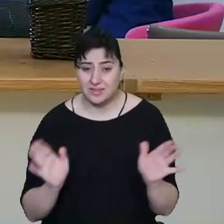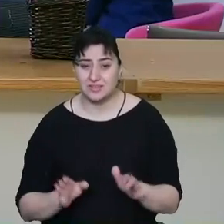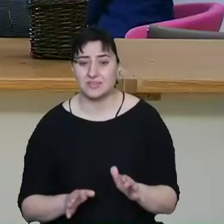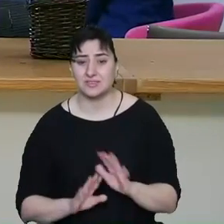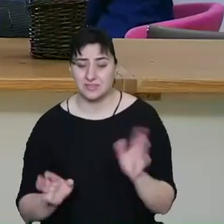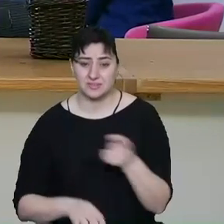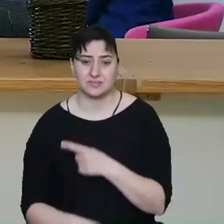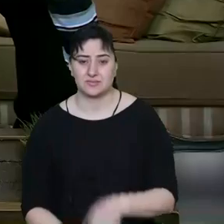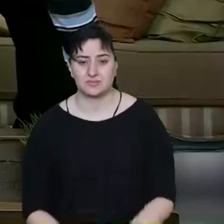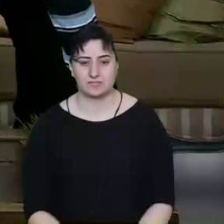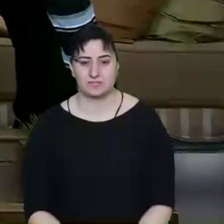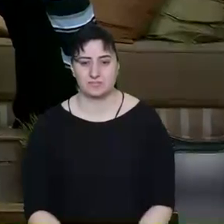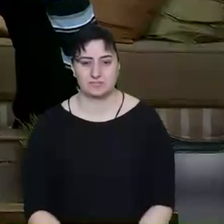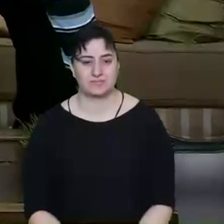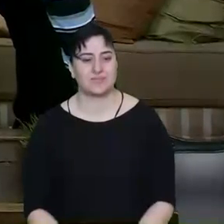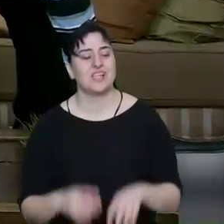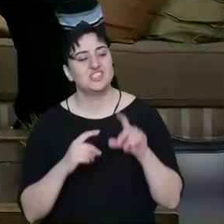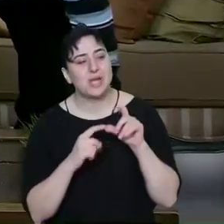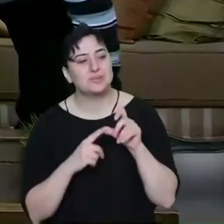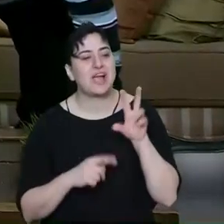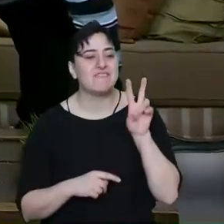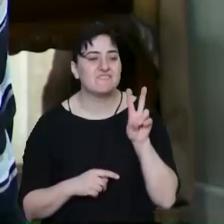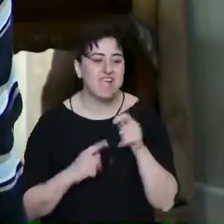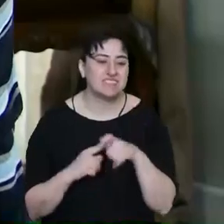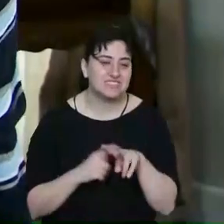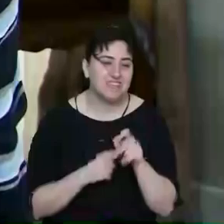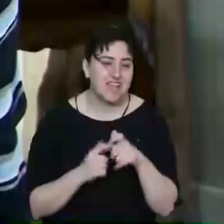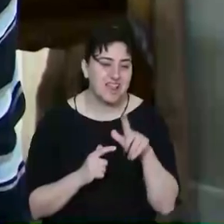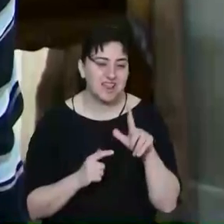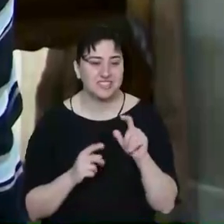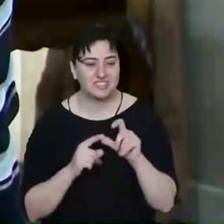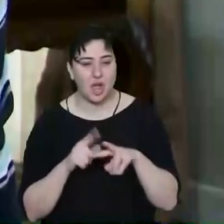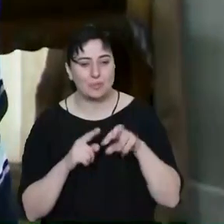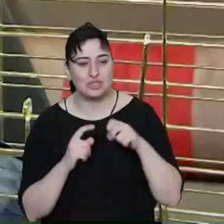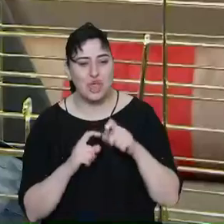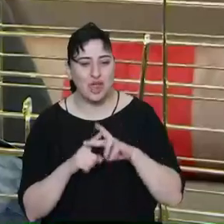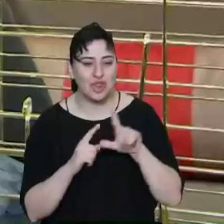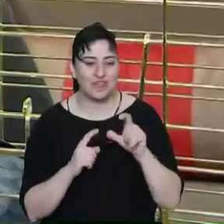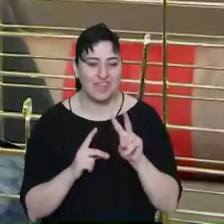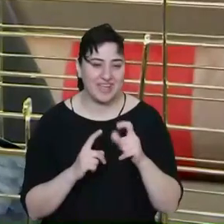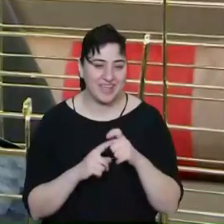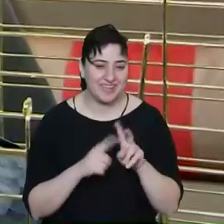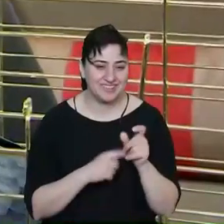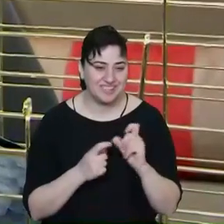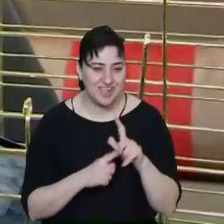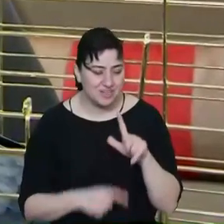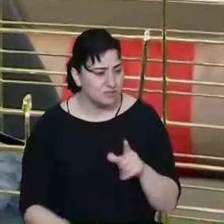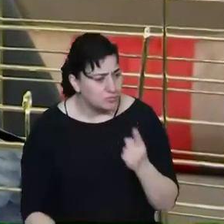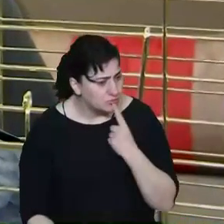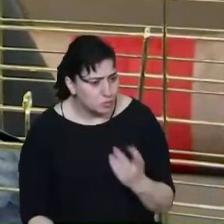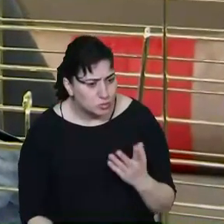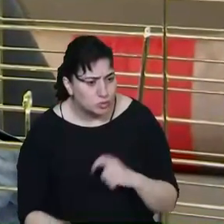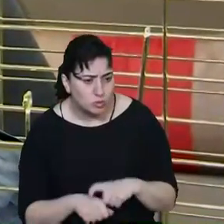Aa geç hadi hadi. Şapşal Veysel. Ne? Şapşal Veysel. Oğlum ne diyorsun